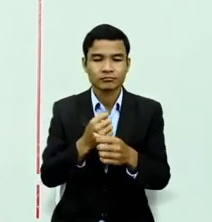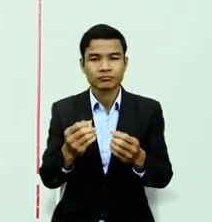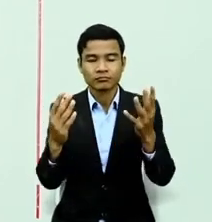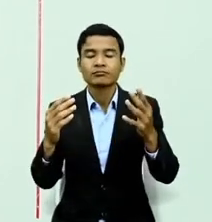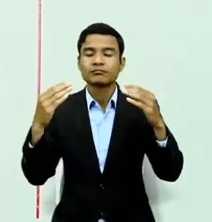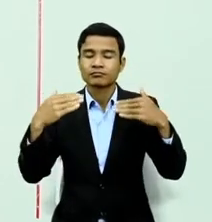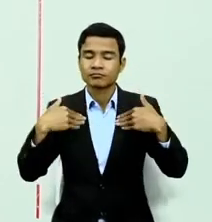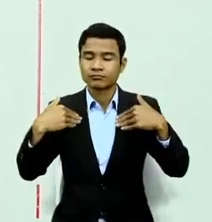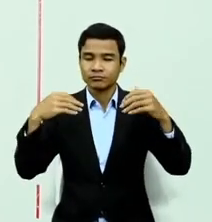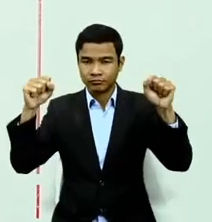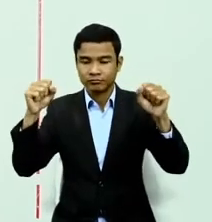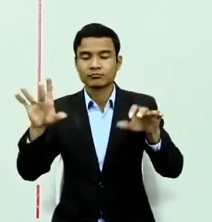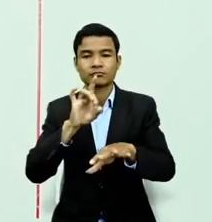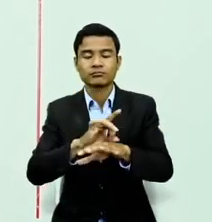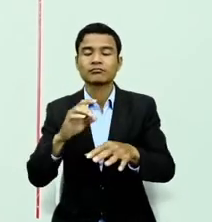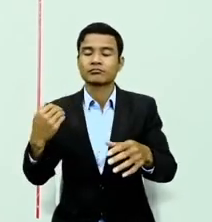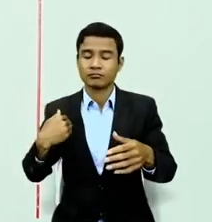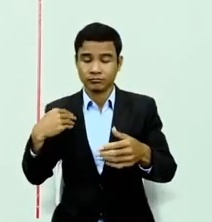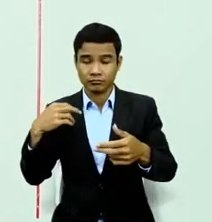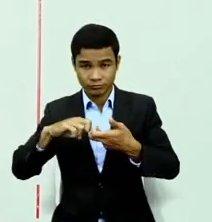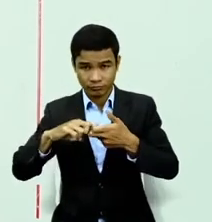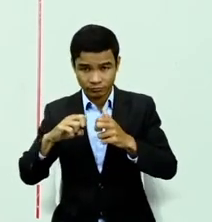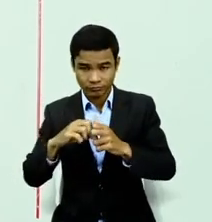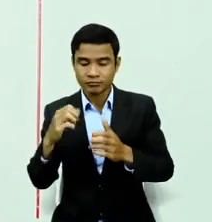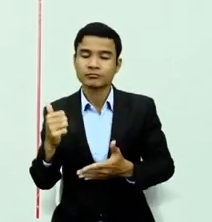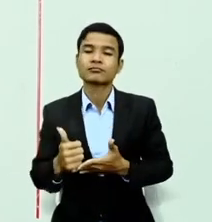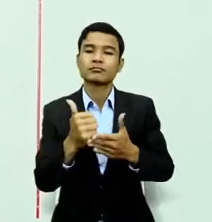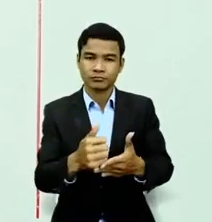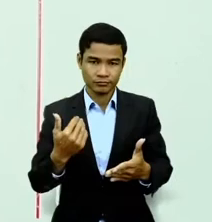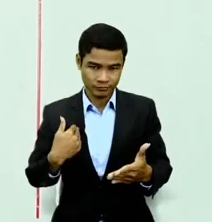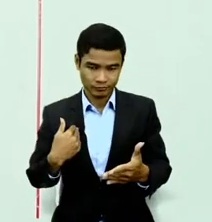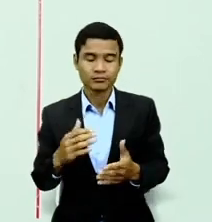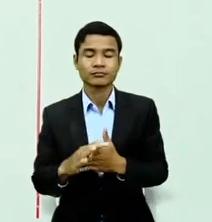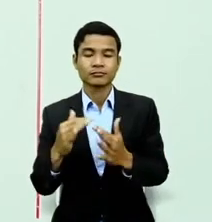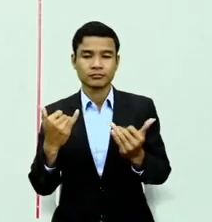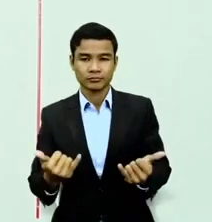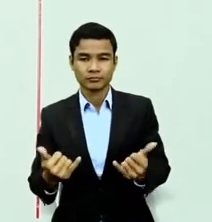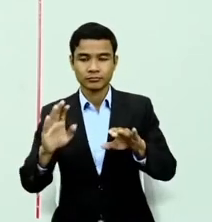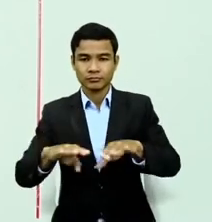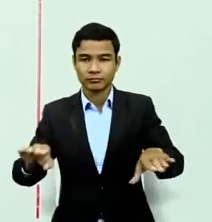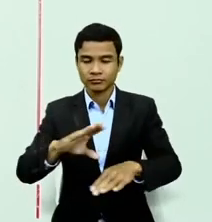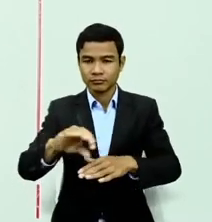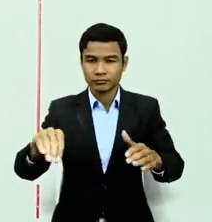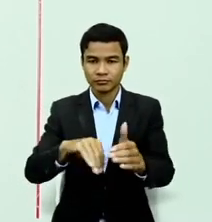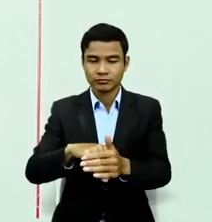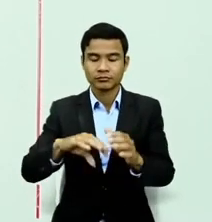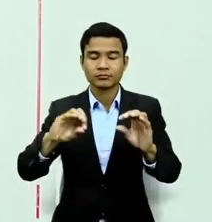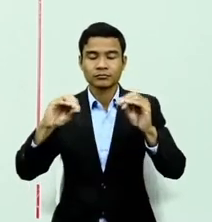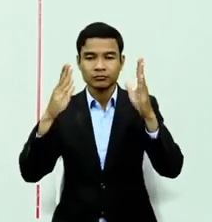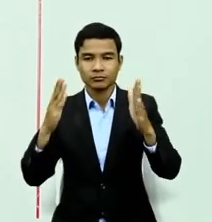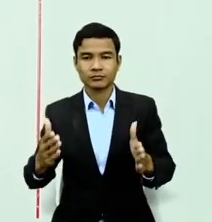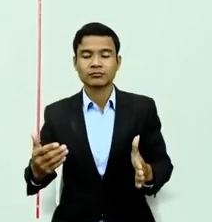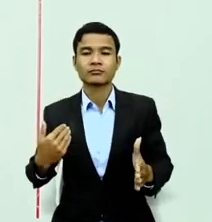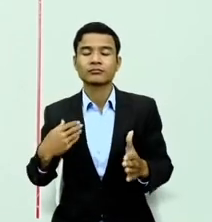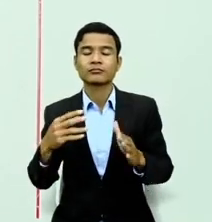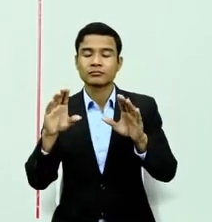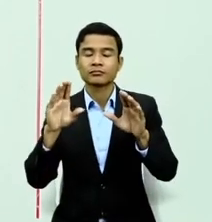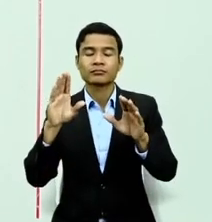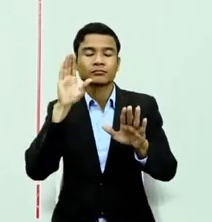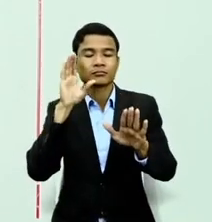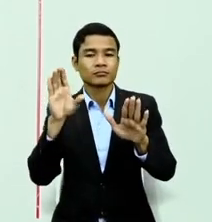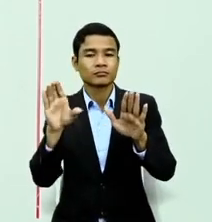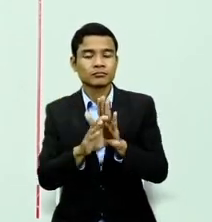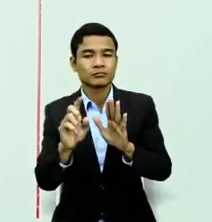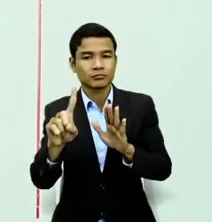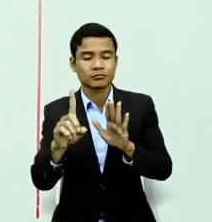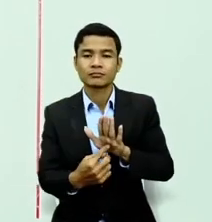hát miên nè chùi. Tiệt. Chà, con. Tại lời ní, con tình ơn khả nì. Nè cứ rút của miên, rút phiệp muối.